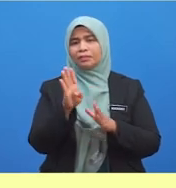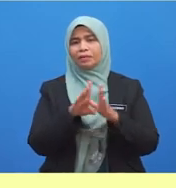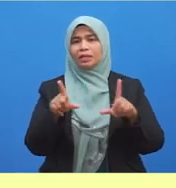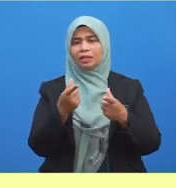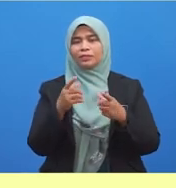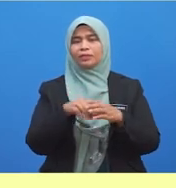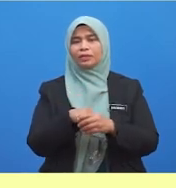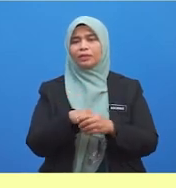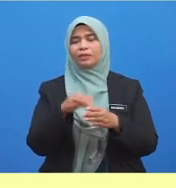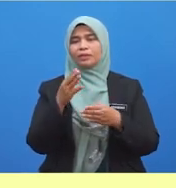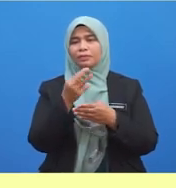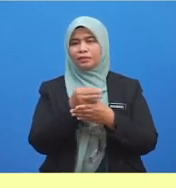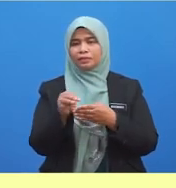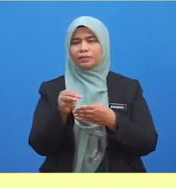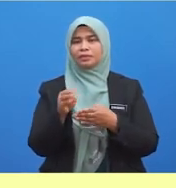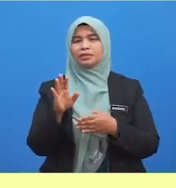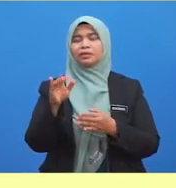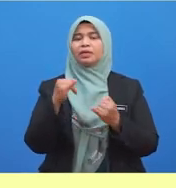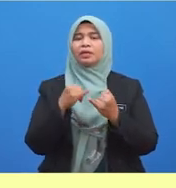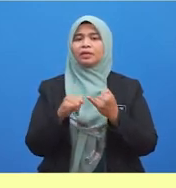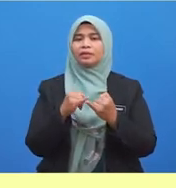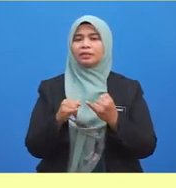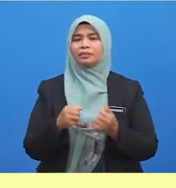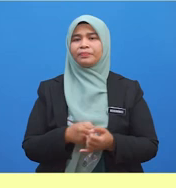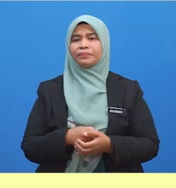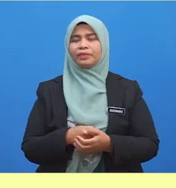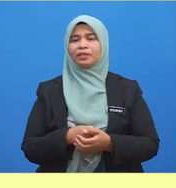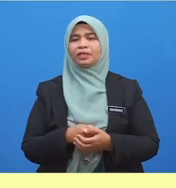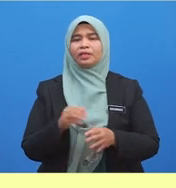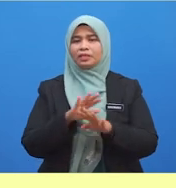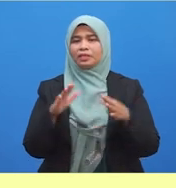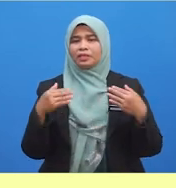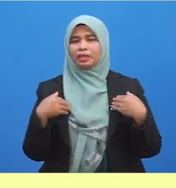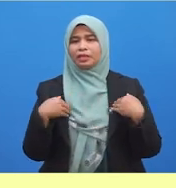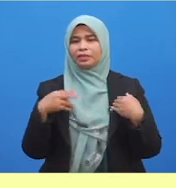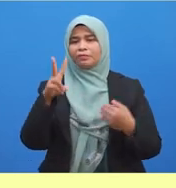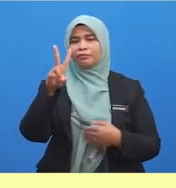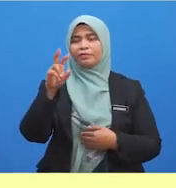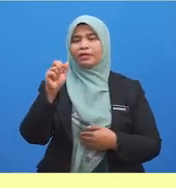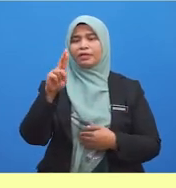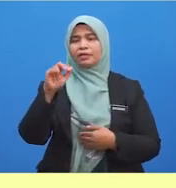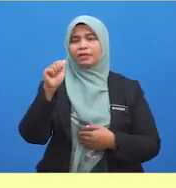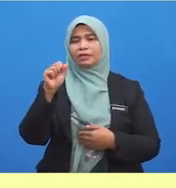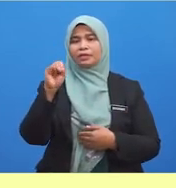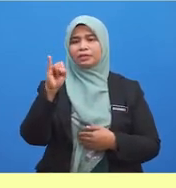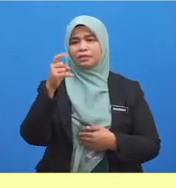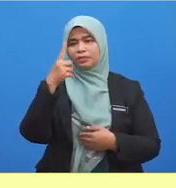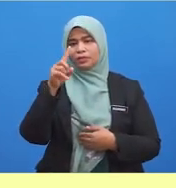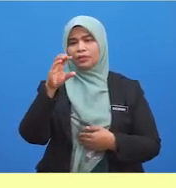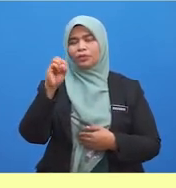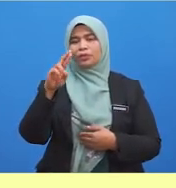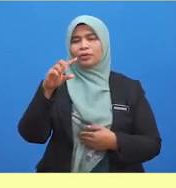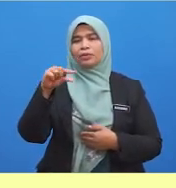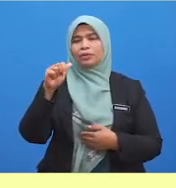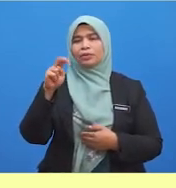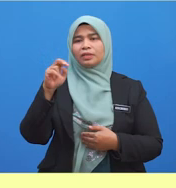dalam meiosis. Yang terakhir pula ialah tiada variasi bagi organisma yang